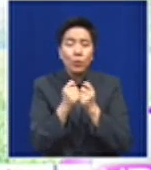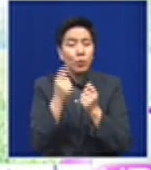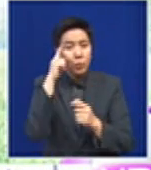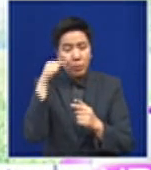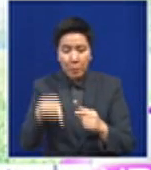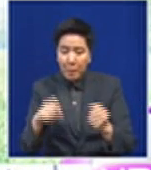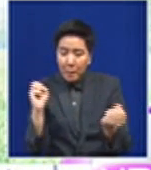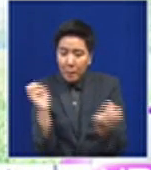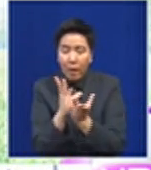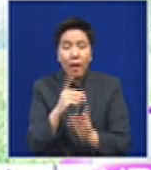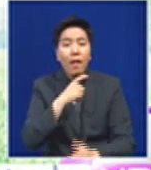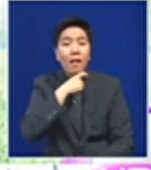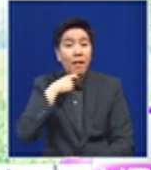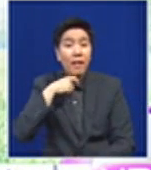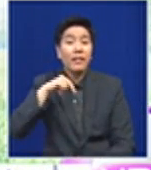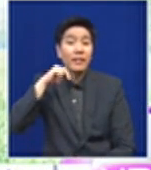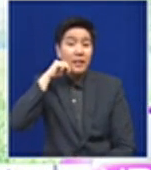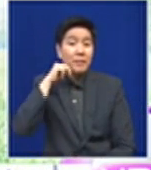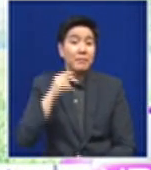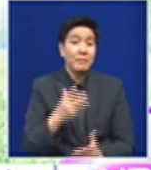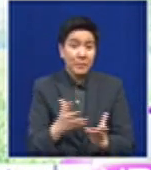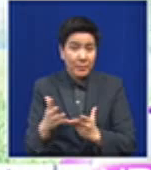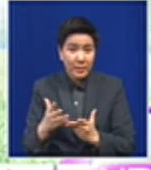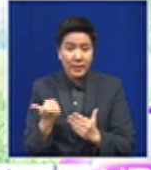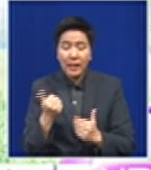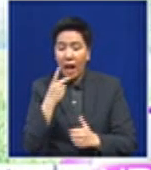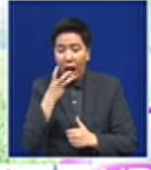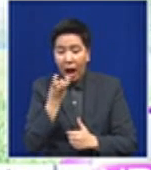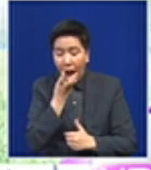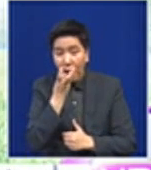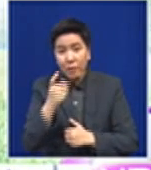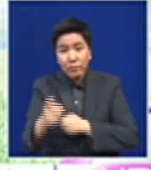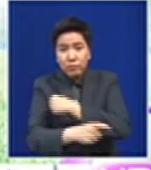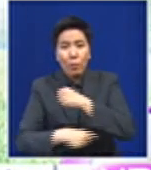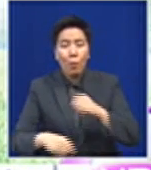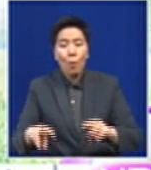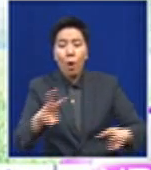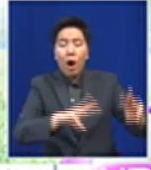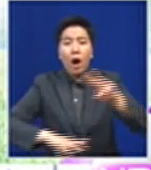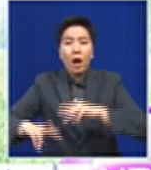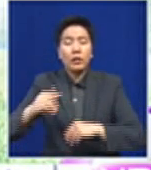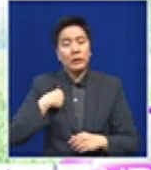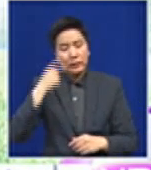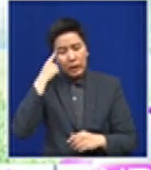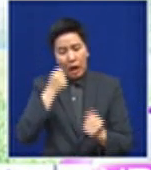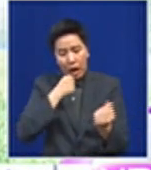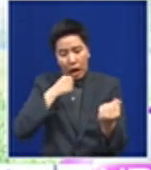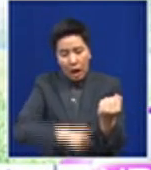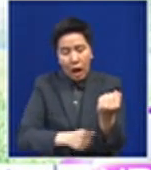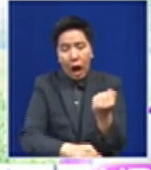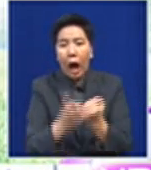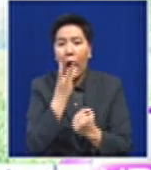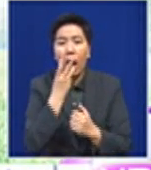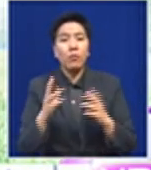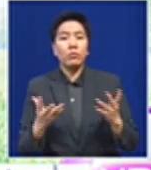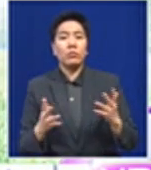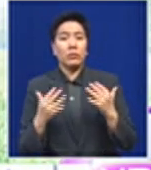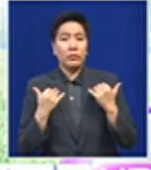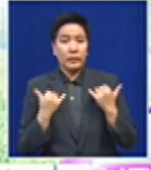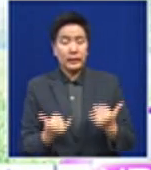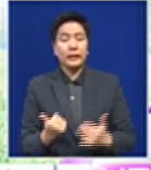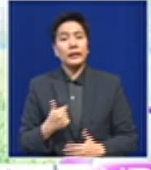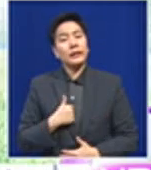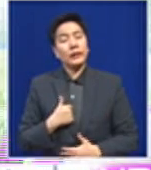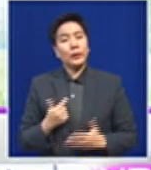ยแล้งแล้วก็พื้นนาของเราก็ว่างเปล่าว่างเว้นจากการทำนาแล้วเราก็